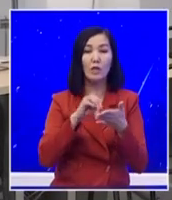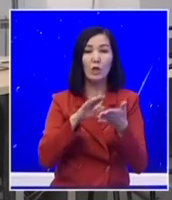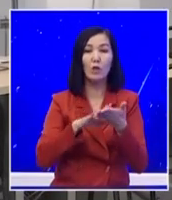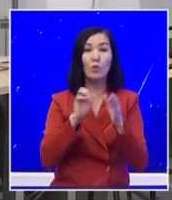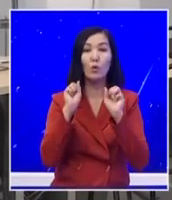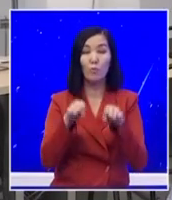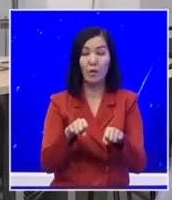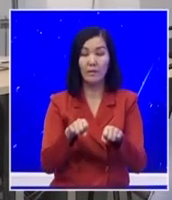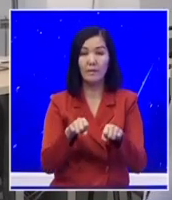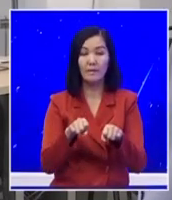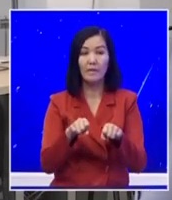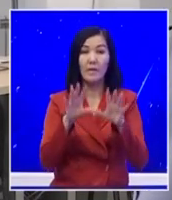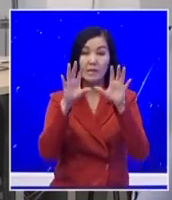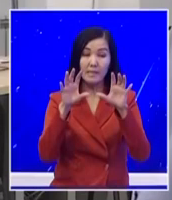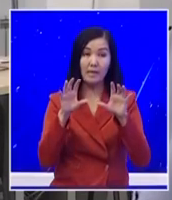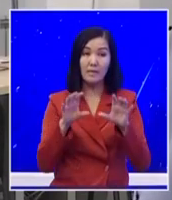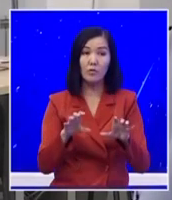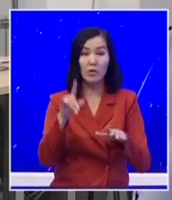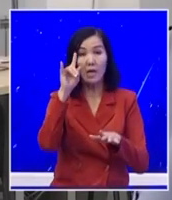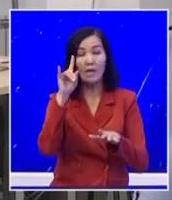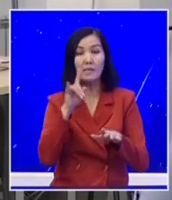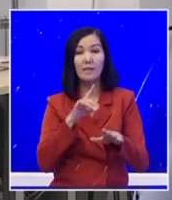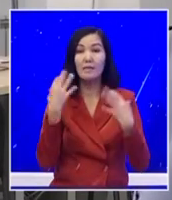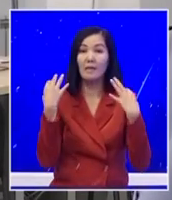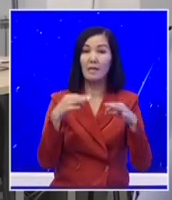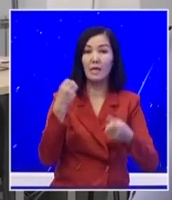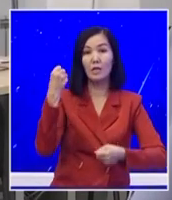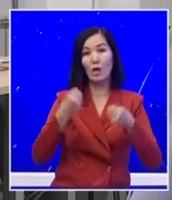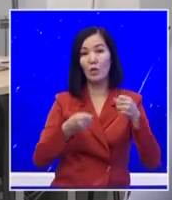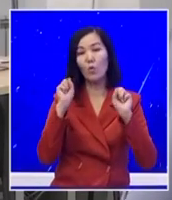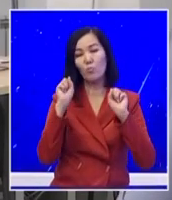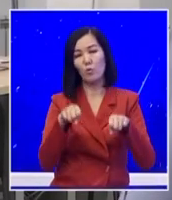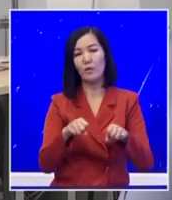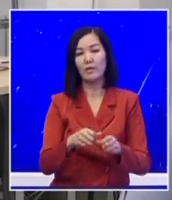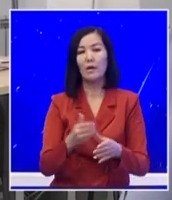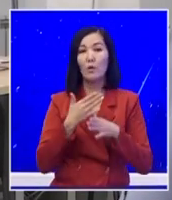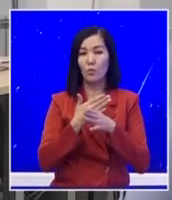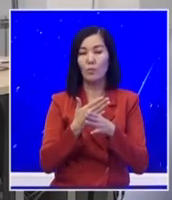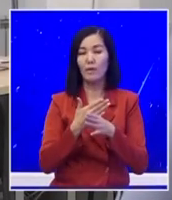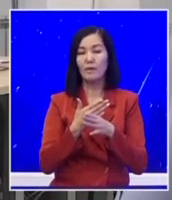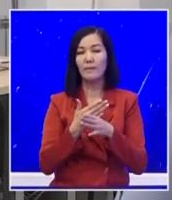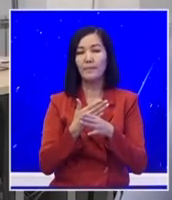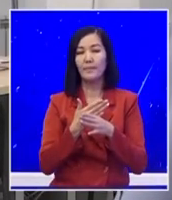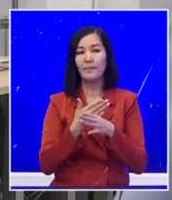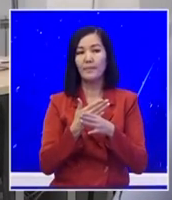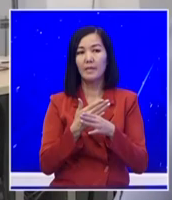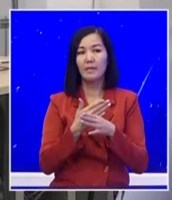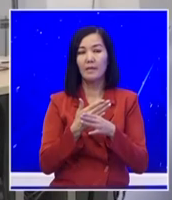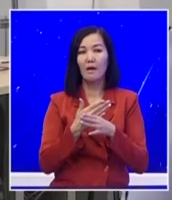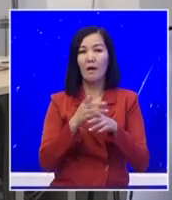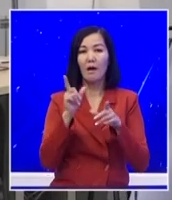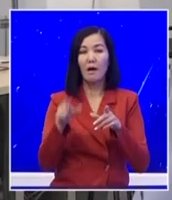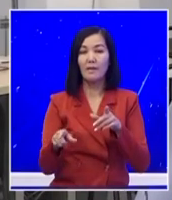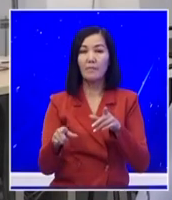заң бұзушылық жолымен емес, заңды түрде осы Қазақстанда жүргізулеріне осындай көмек. Және де бұны ол адамның